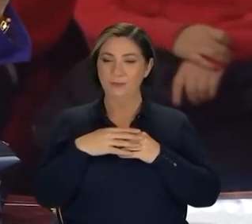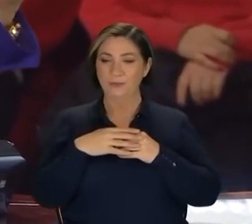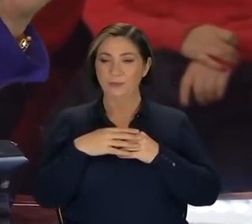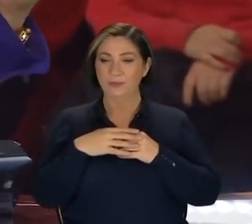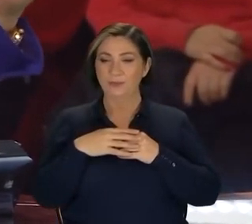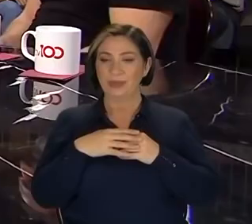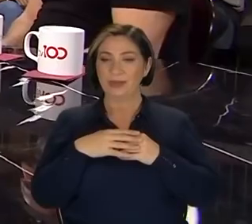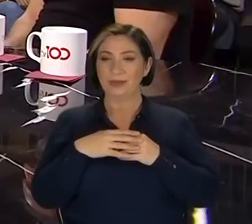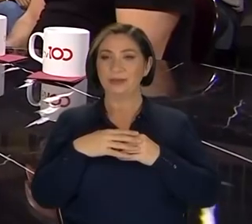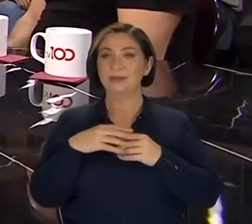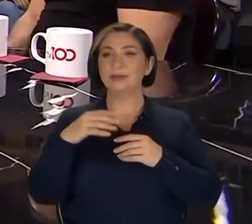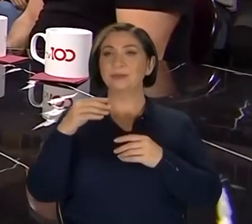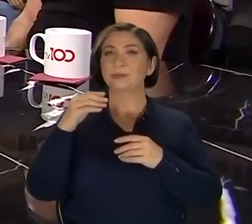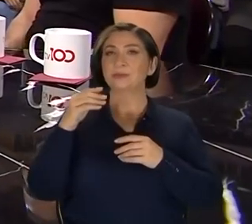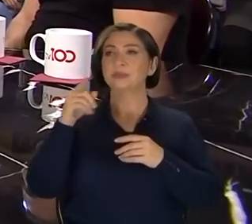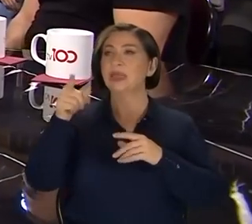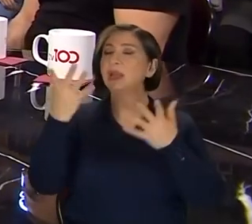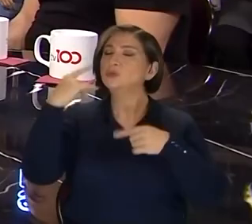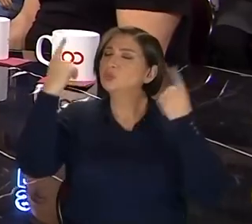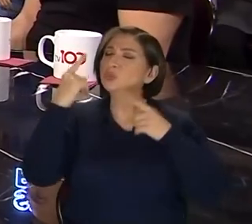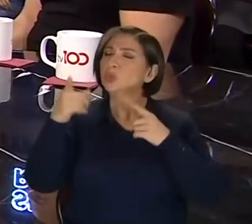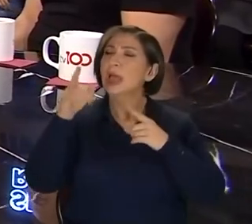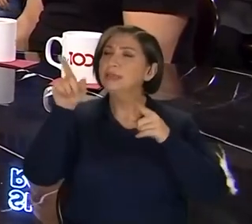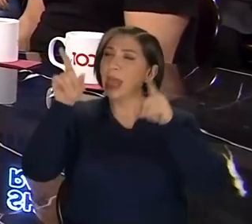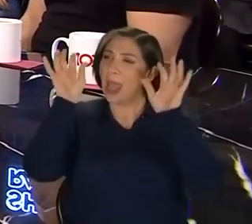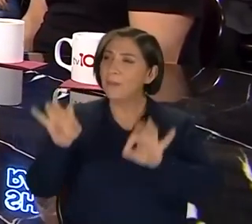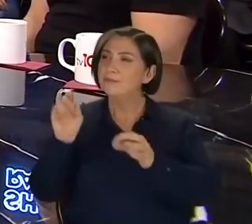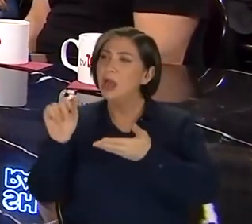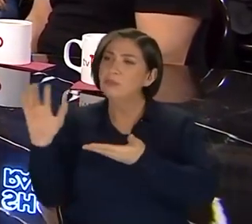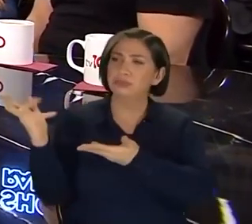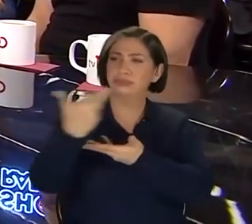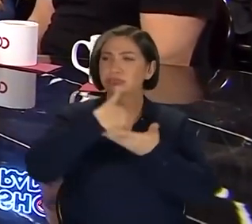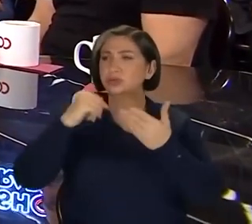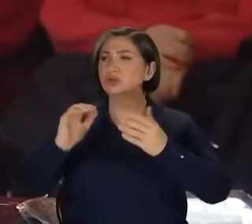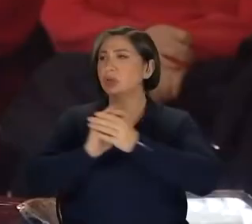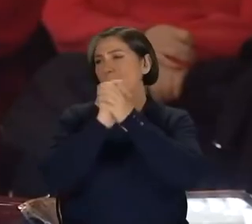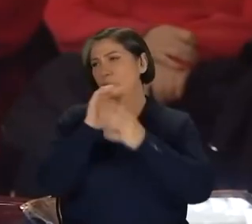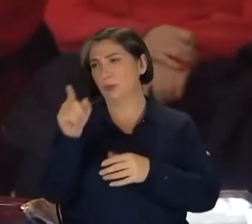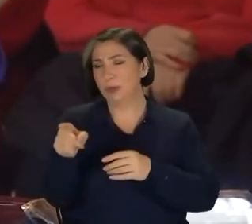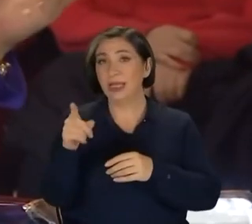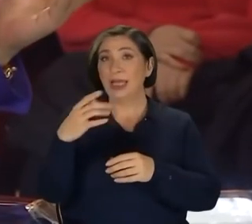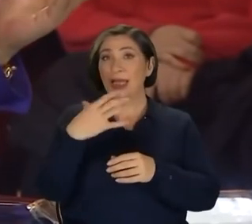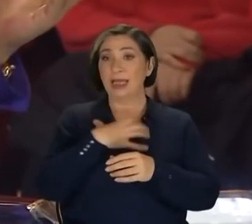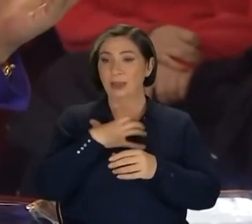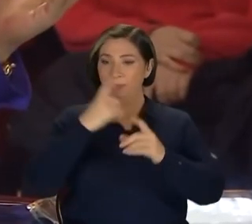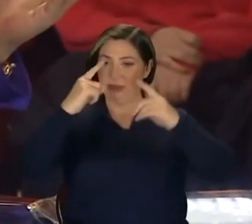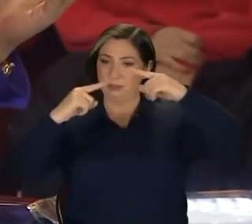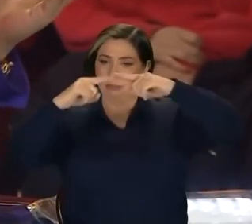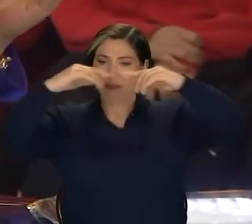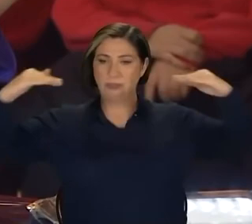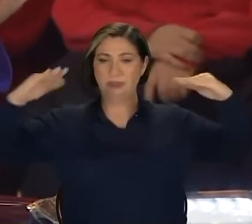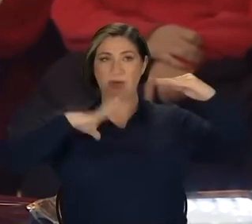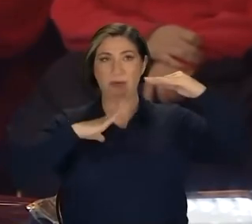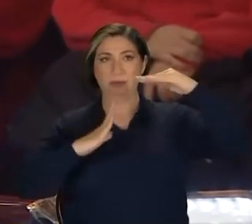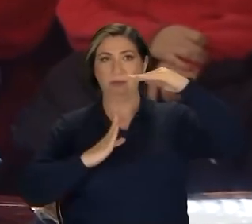sinemada peki şu sana neyi düşündürüyor? Yani sen hep gişe şampiyonu olarak kendi bir çıtan var.